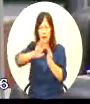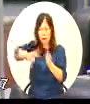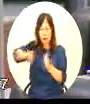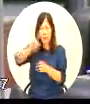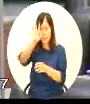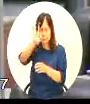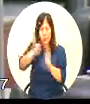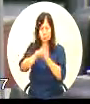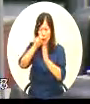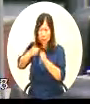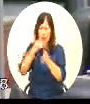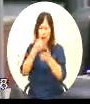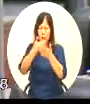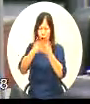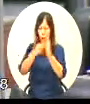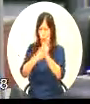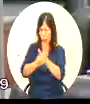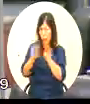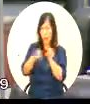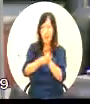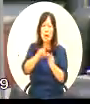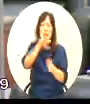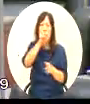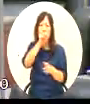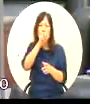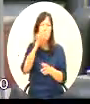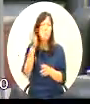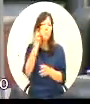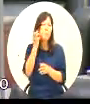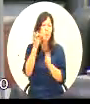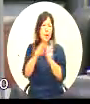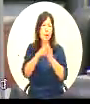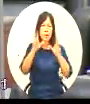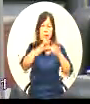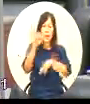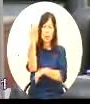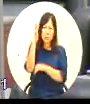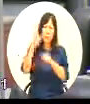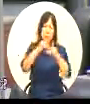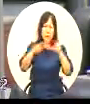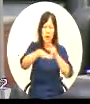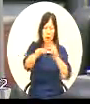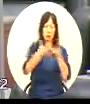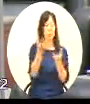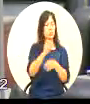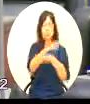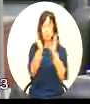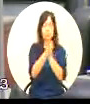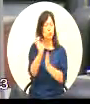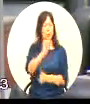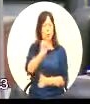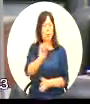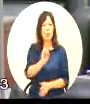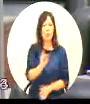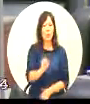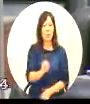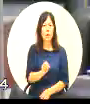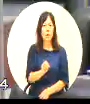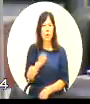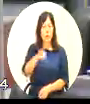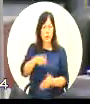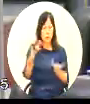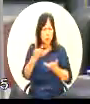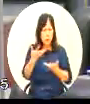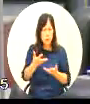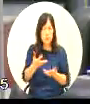到，这个图没有秀出来，我们的鸟松大树大社也都没有站。好，那是不是这个问题